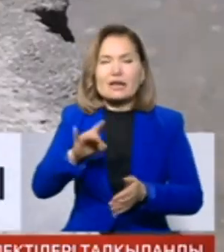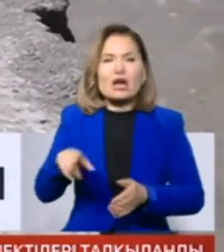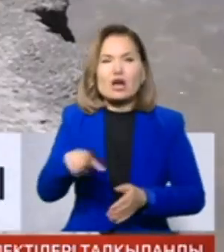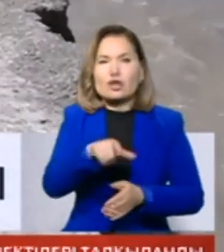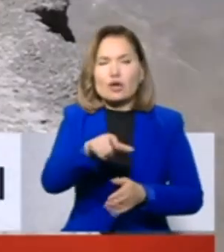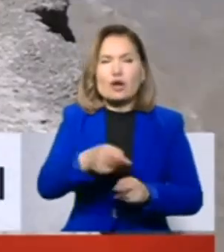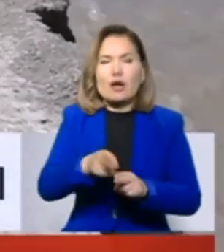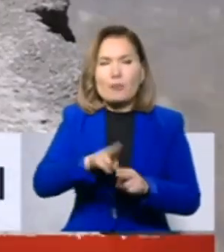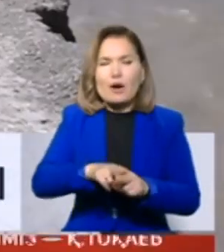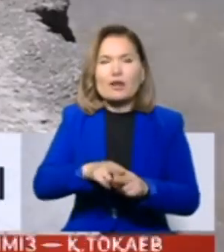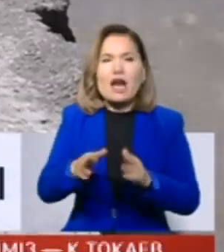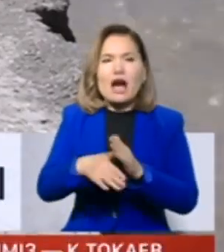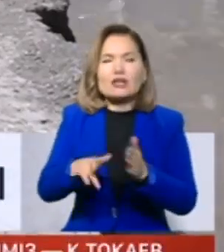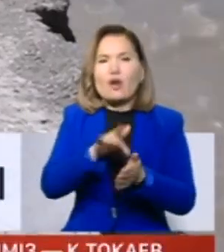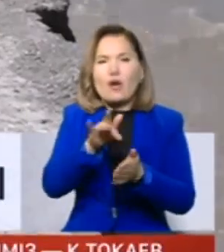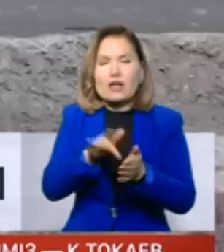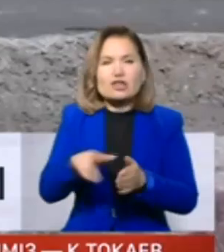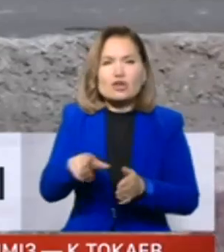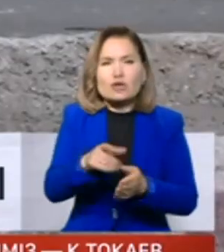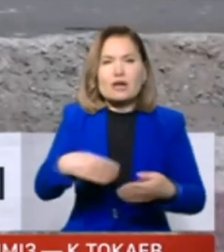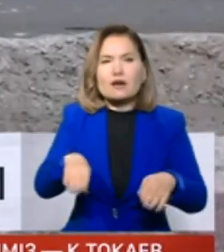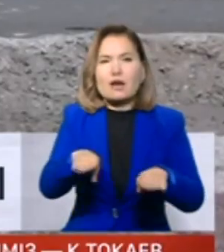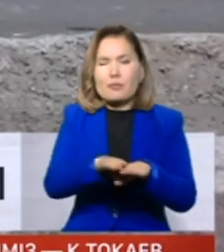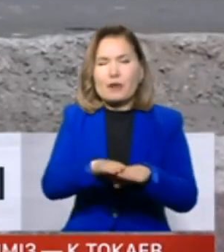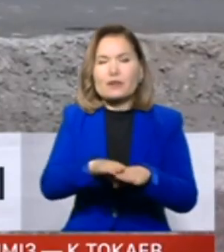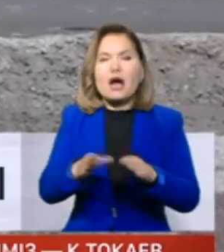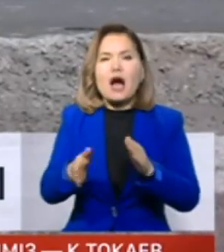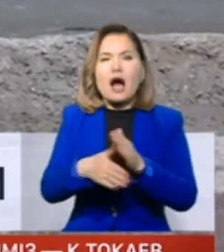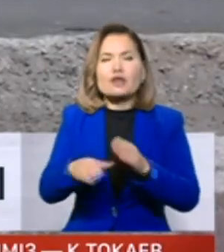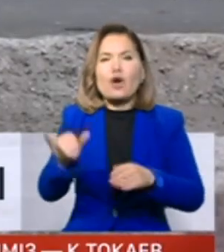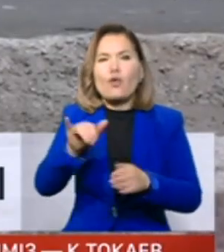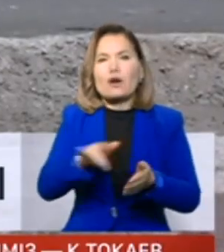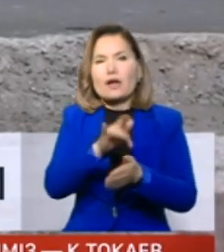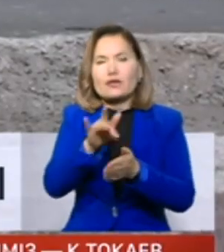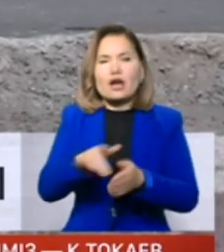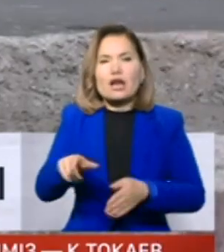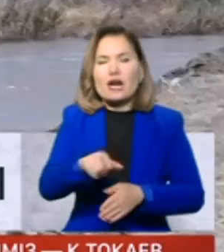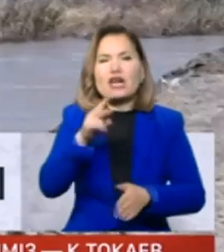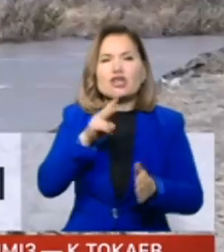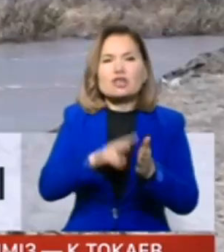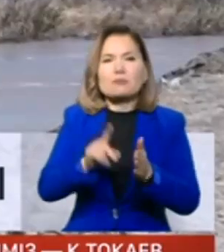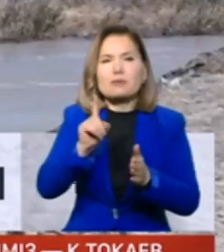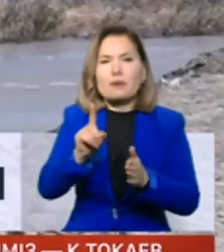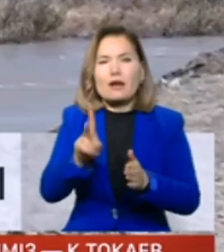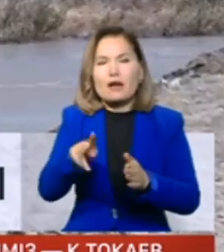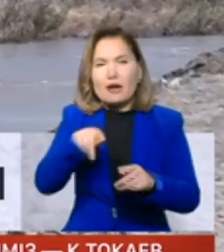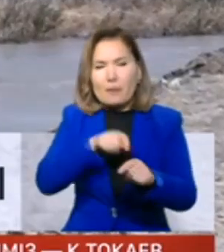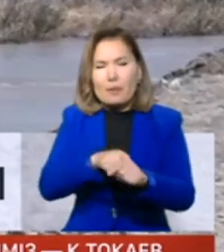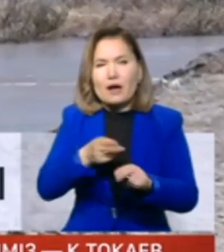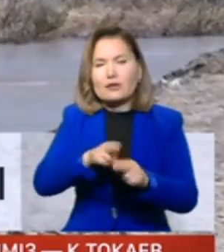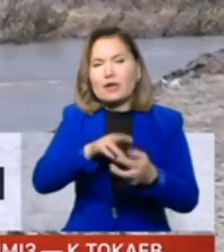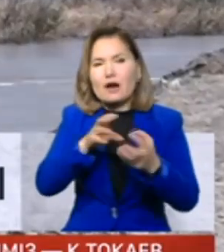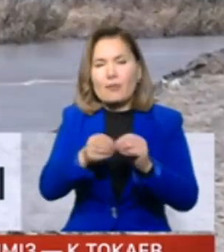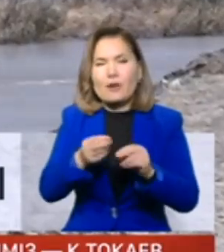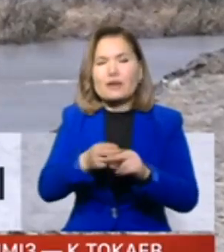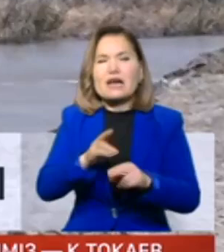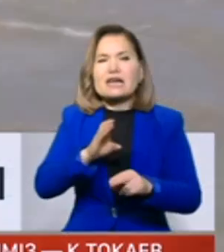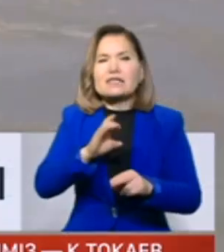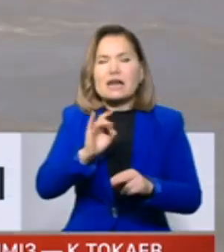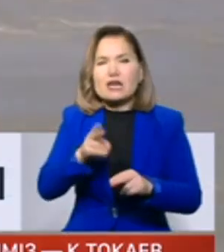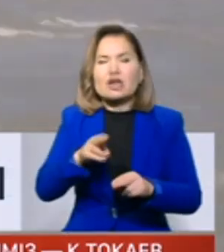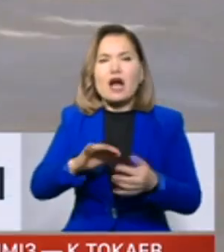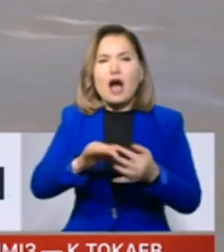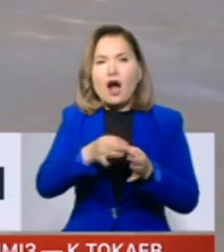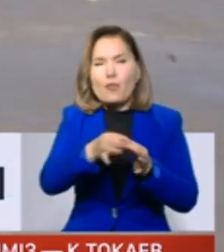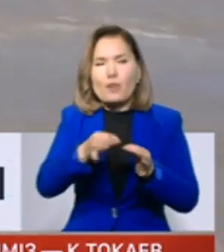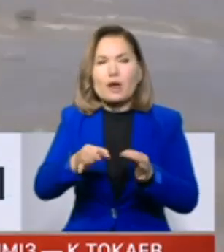жолдың Атырауға кіре берісі жабылды. Сонымен қатар осы Атырау Орал тас жолының 71-ші шақырымы мен Махамбет ауданына қарасты Сарайшық ауылының тұсы